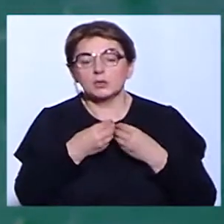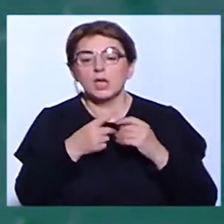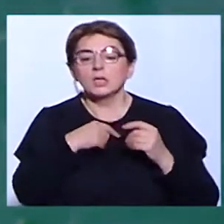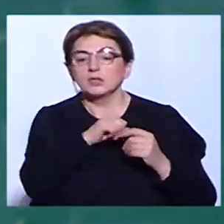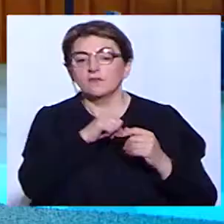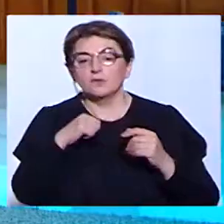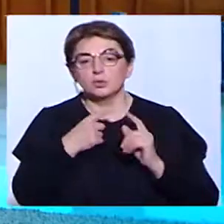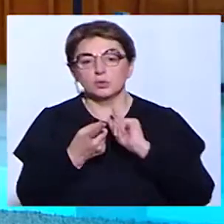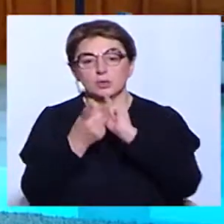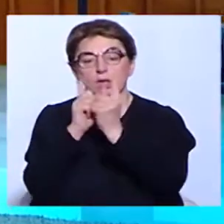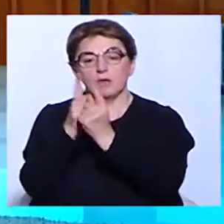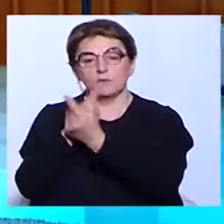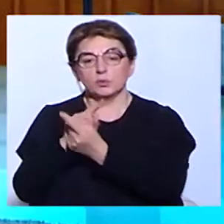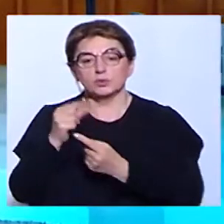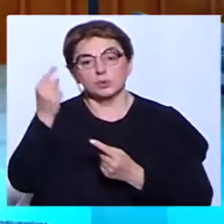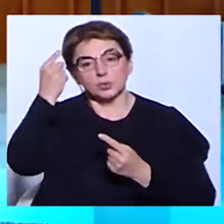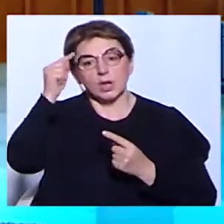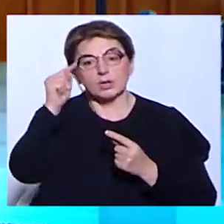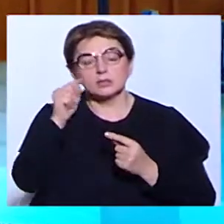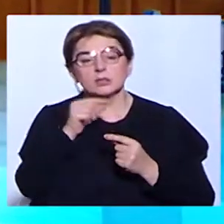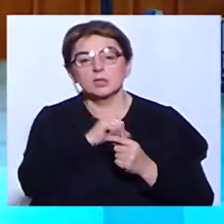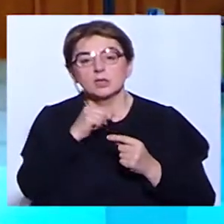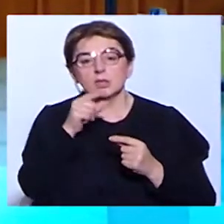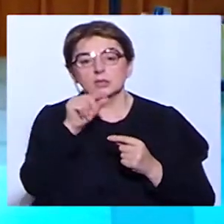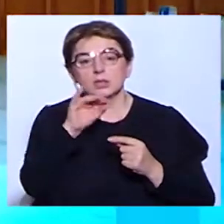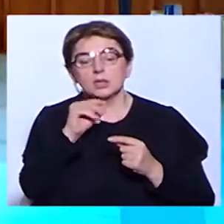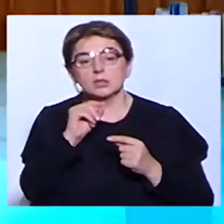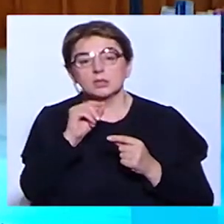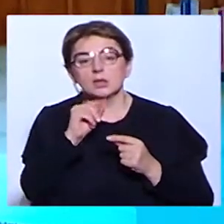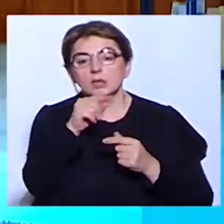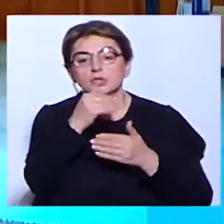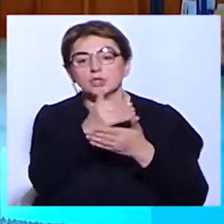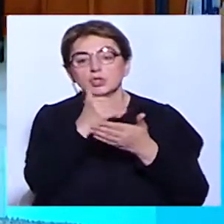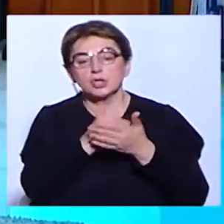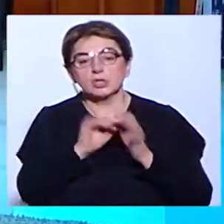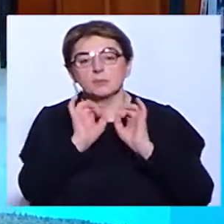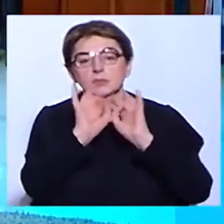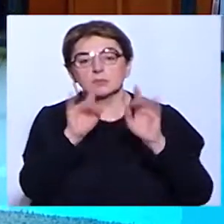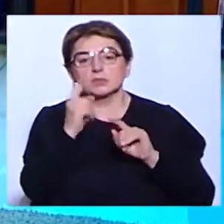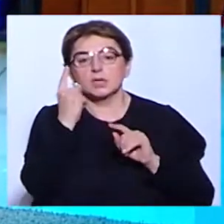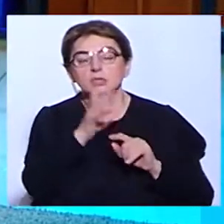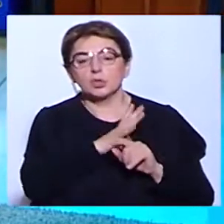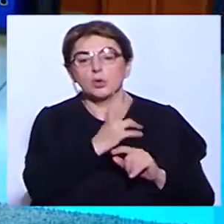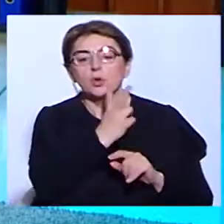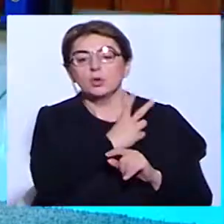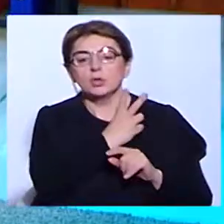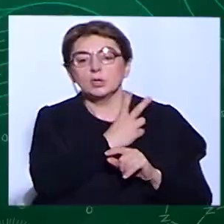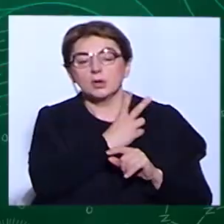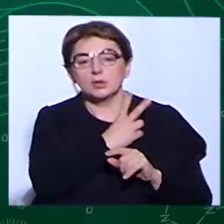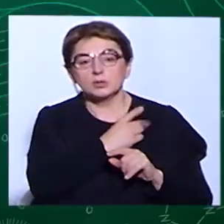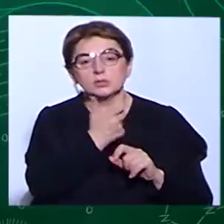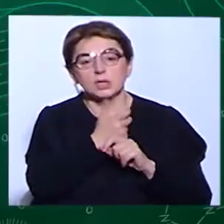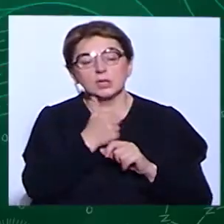ევოლუციური თეორია, რომელიც ხსნის ევოლუციის შედეგებს, იყო ინგლისელი დიდი